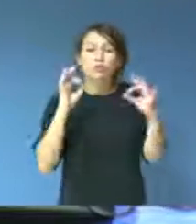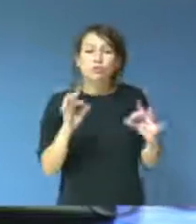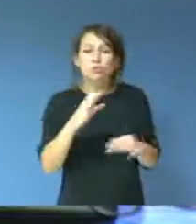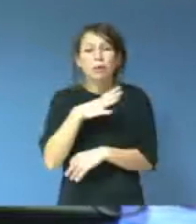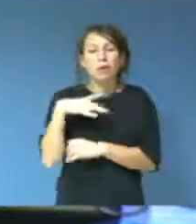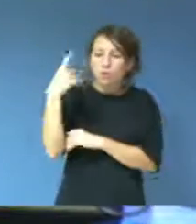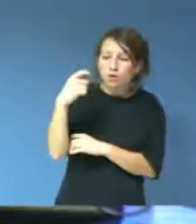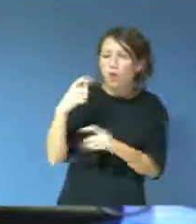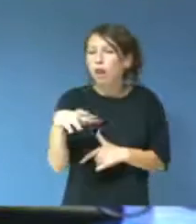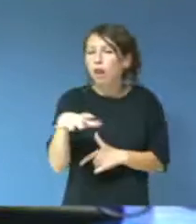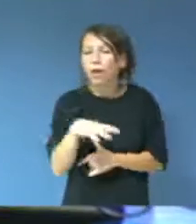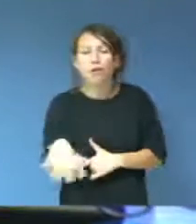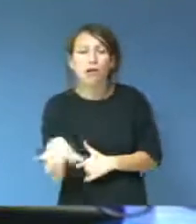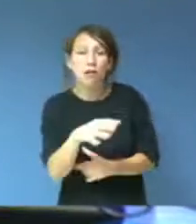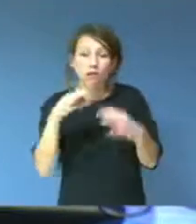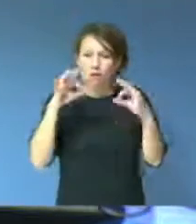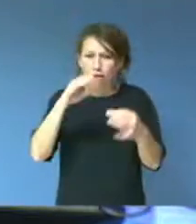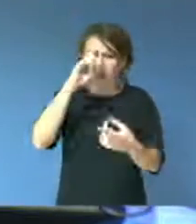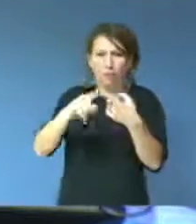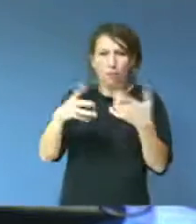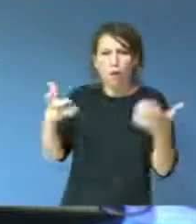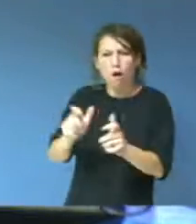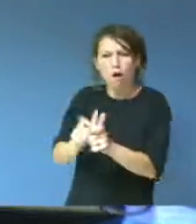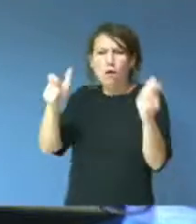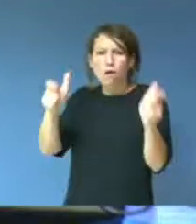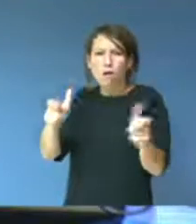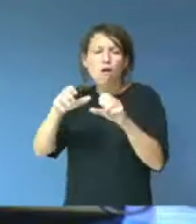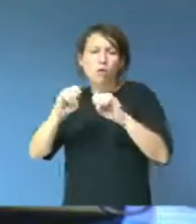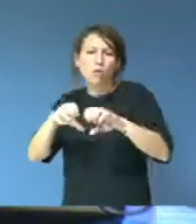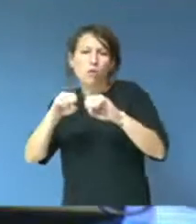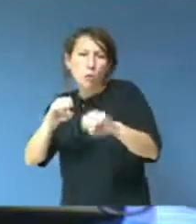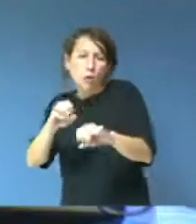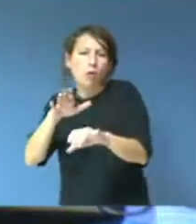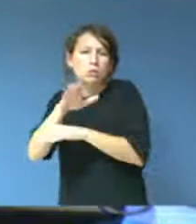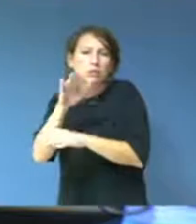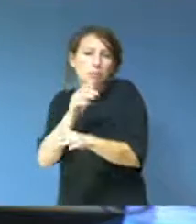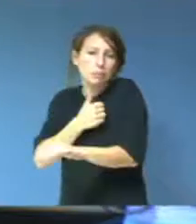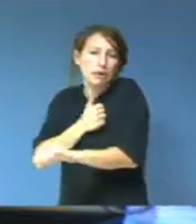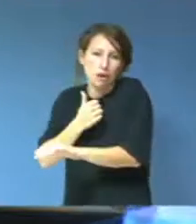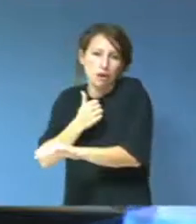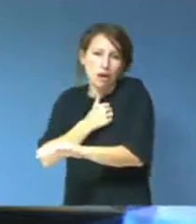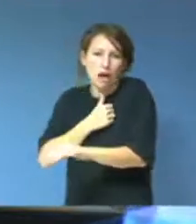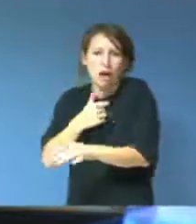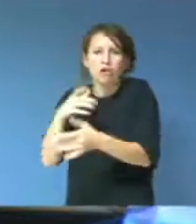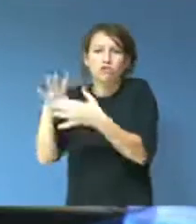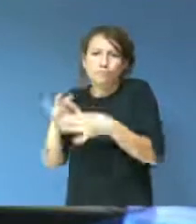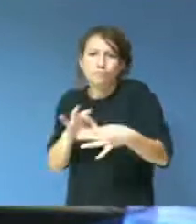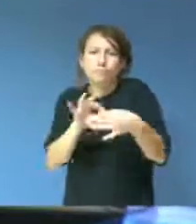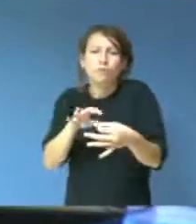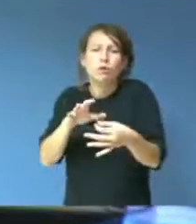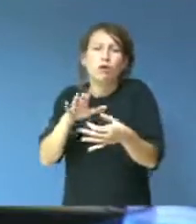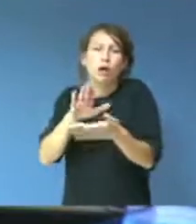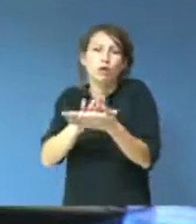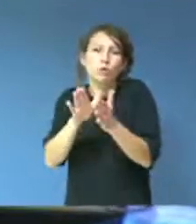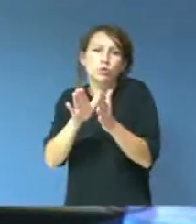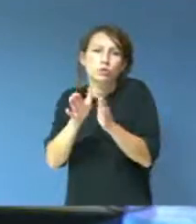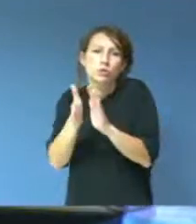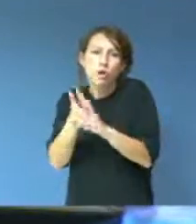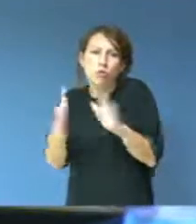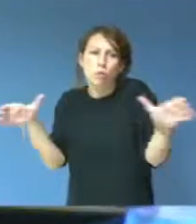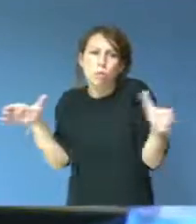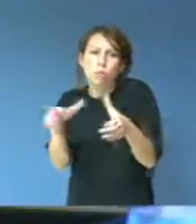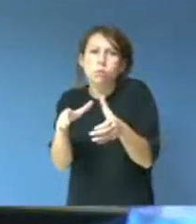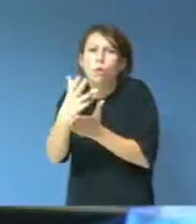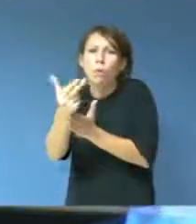Cette délibération porte sur les établissements d'enseignement privé du premier degré sous contrat d'association, et c'est la participation aux dépenses de fonctionnement pour le niveau